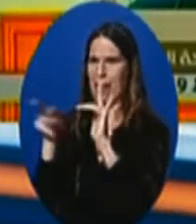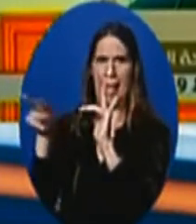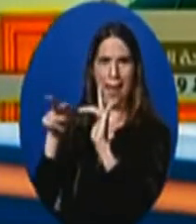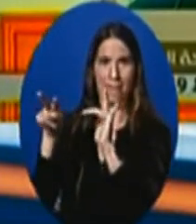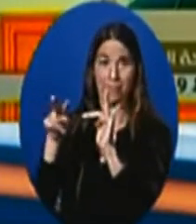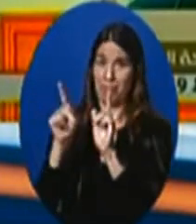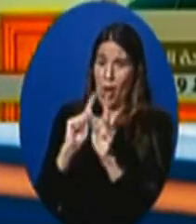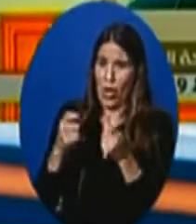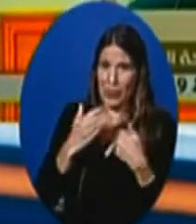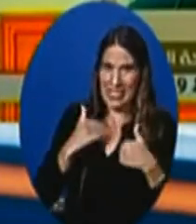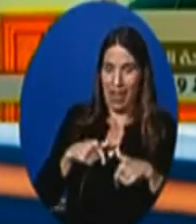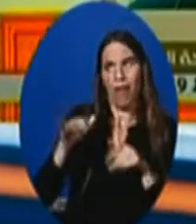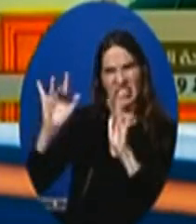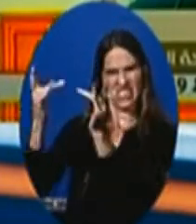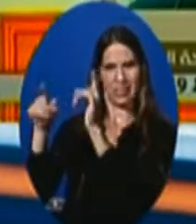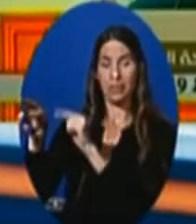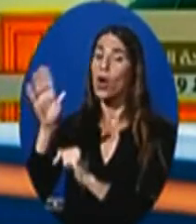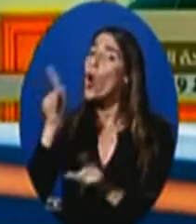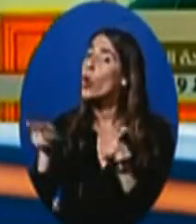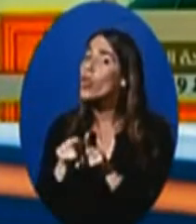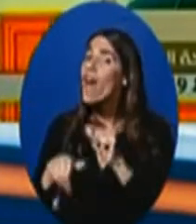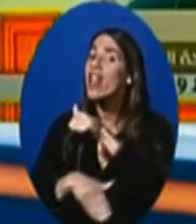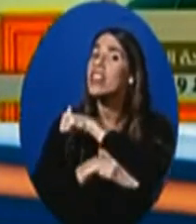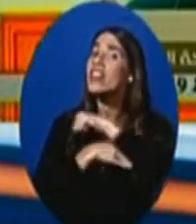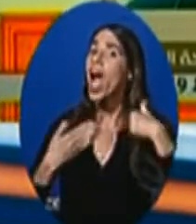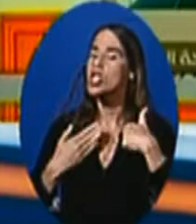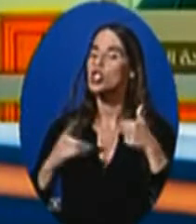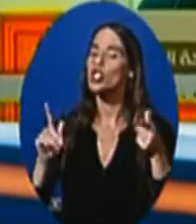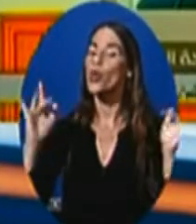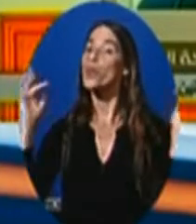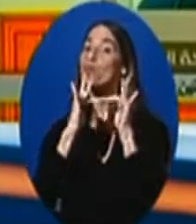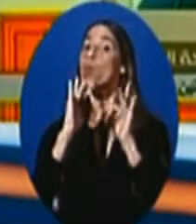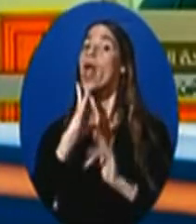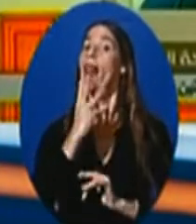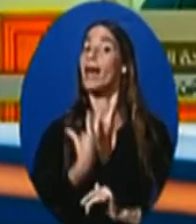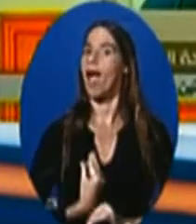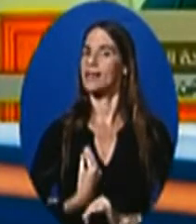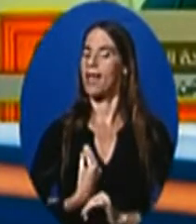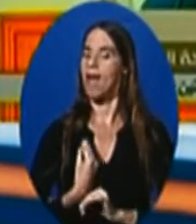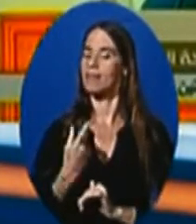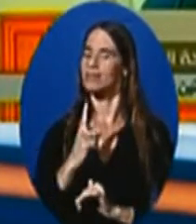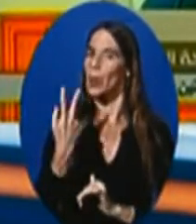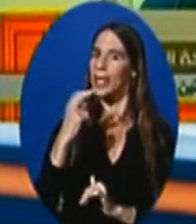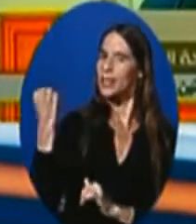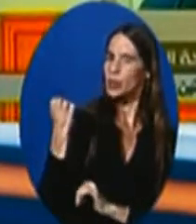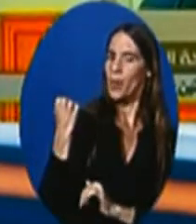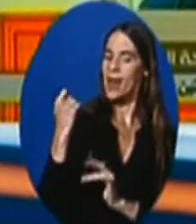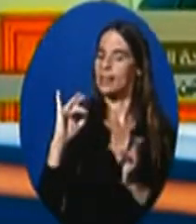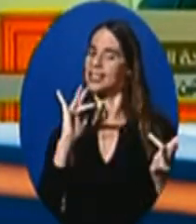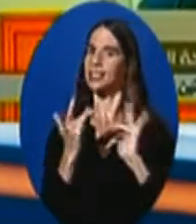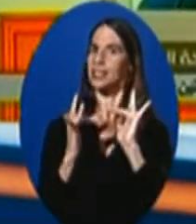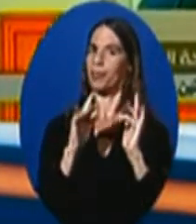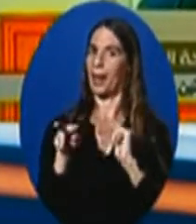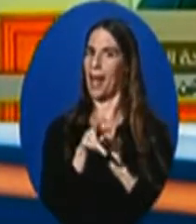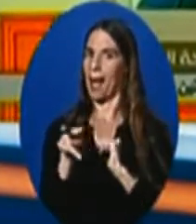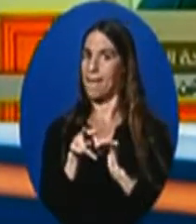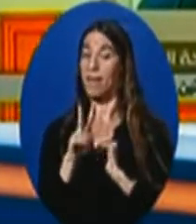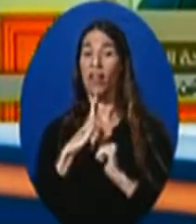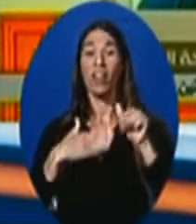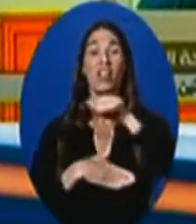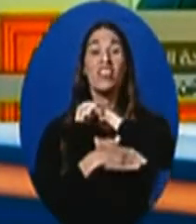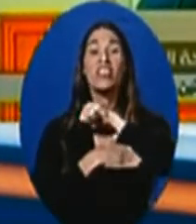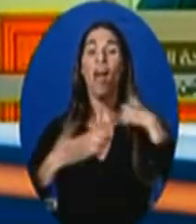לפני ישראל, ככה גם דאעש נמצא היום במאבק מול אל-קאידה על הדומיננטיות בג'יהאד העולמי. דאעש מקיים היום